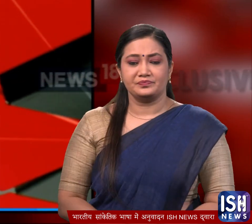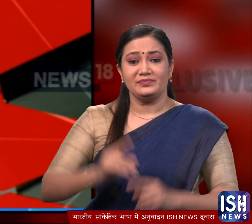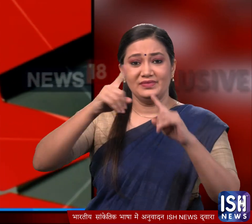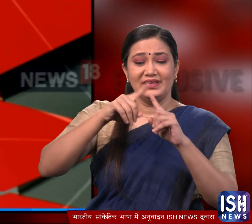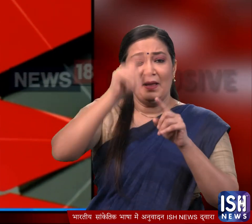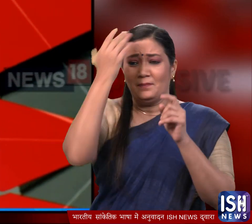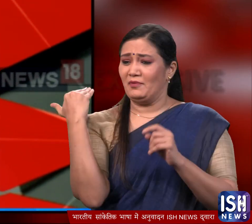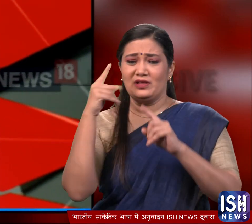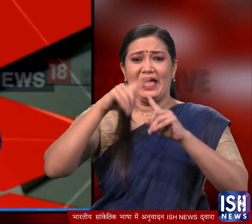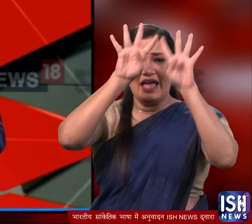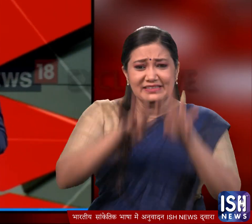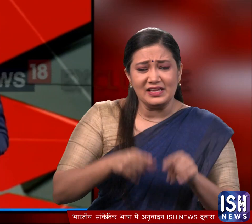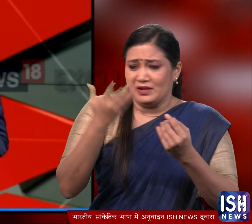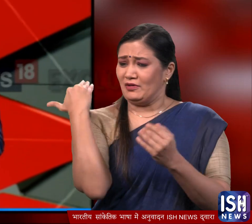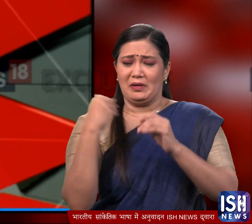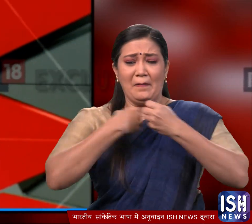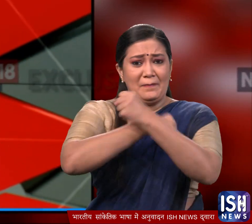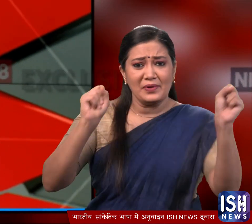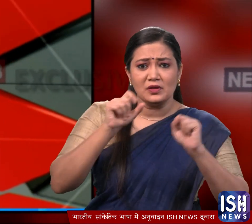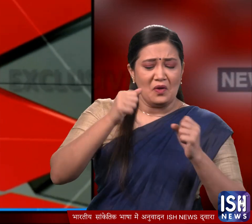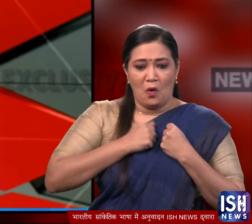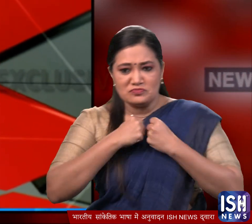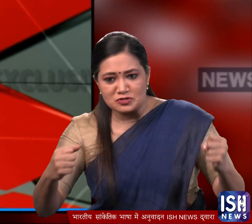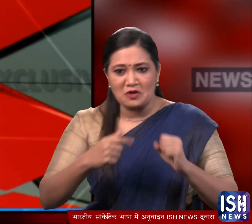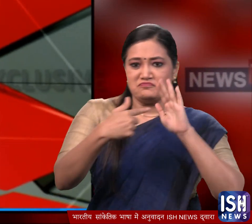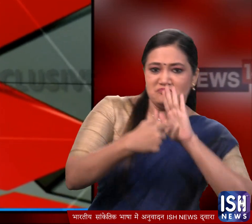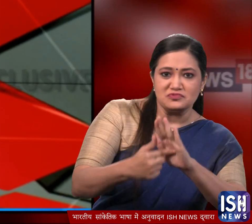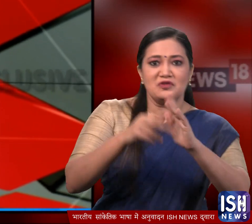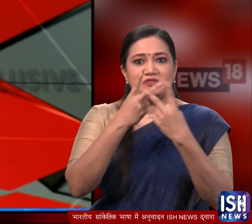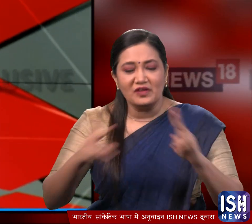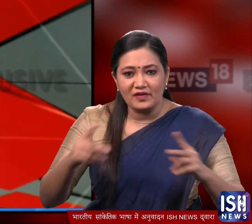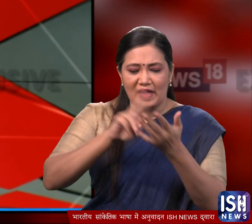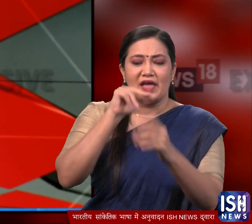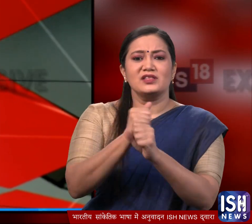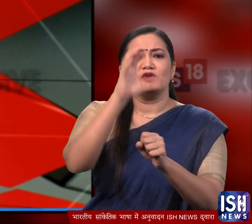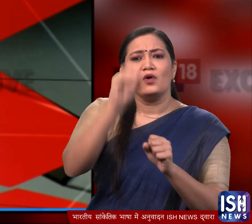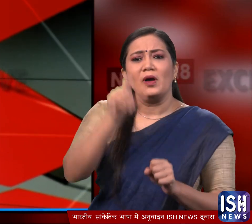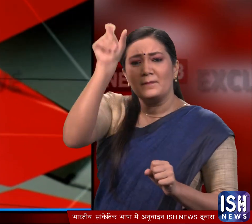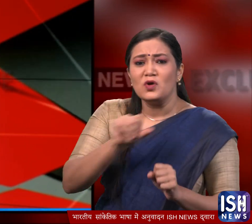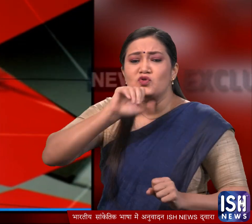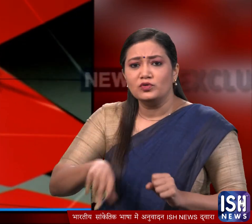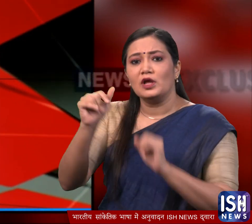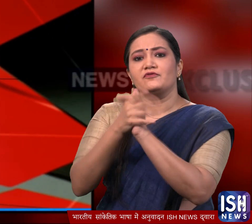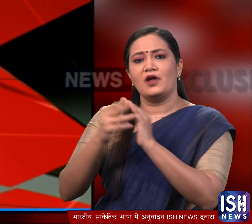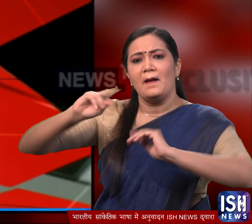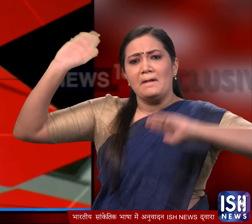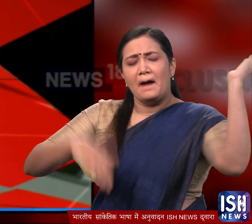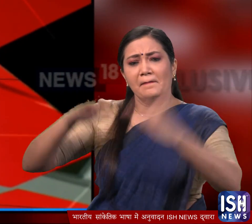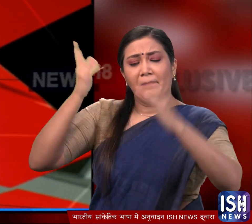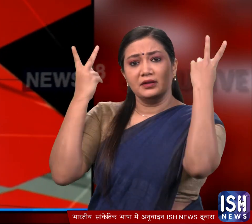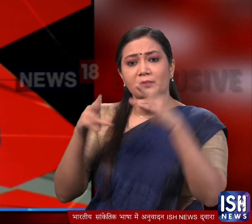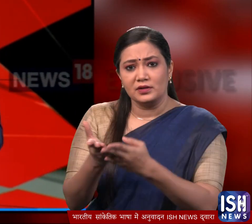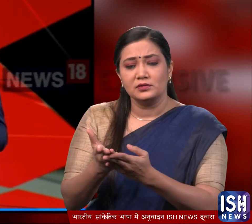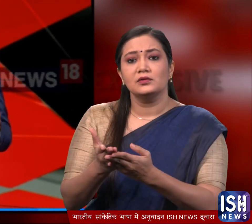से हाल ही में छूटे एक बदमाश ने इलाके में अपना दबदबा कायम करने के लिए एक एनजीओ में काम करने वाले युवक और उसके दोस्त को बुरी तरह पीटा,